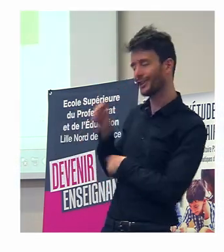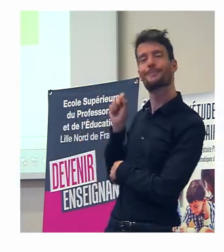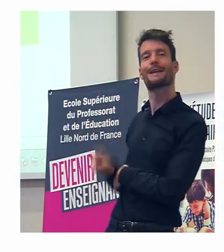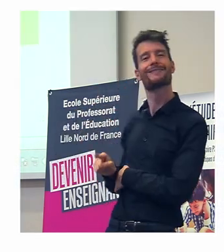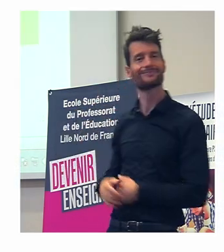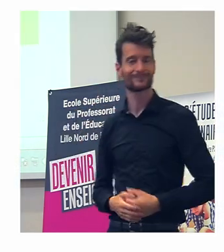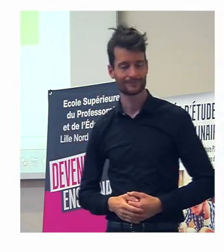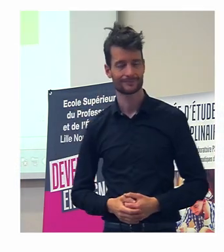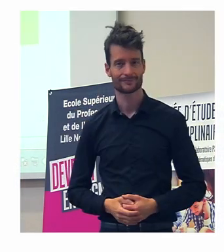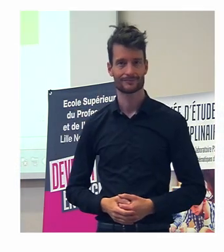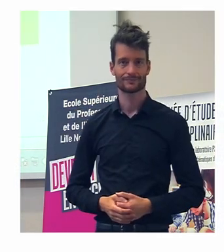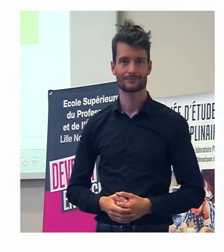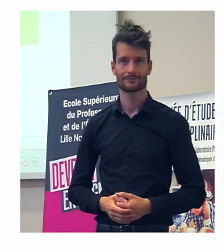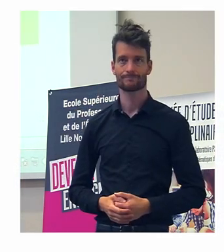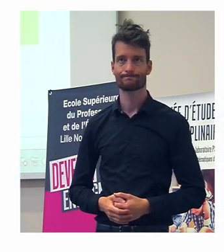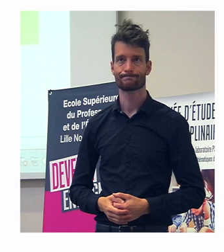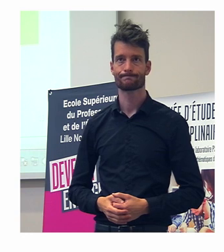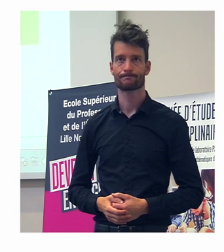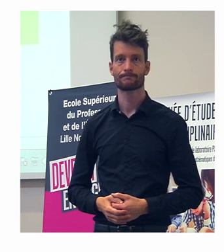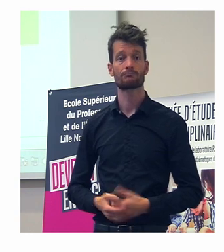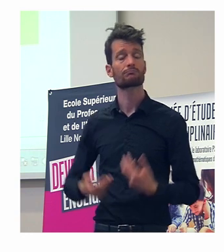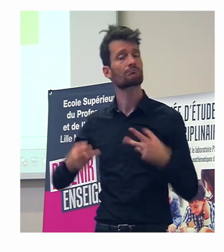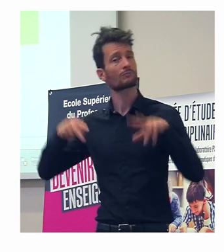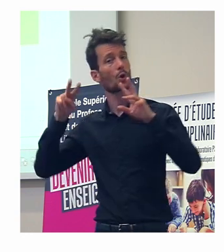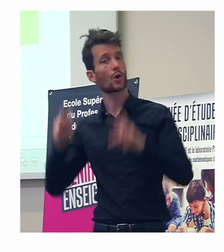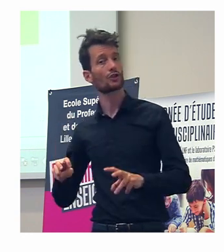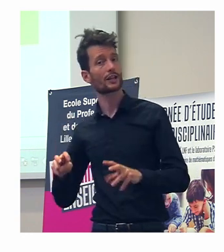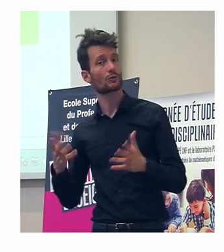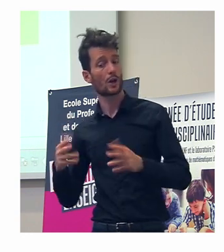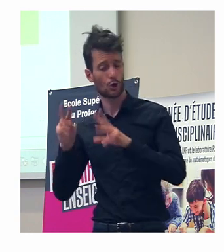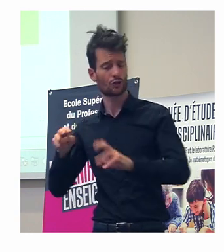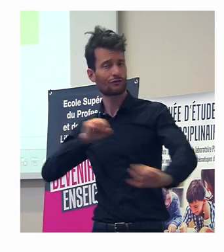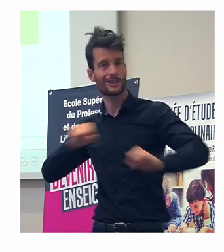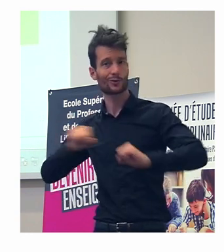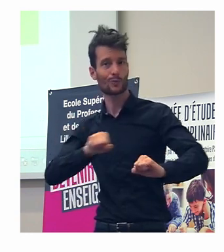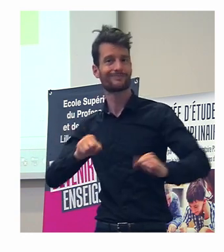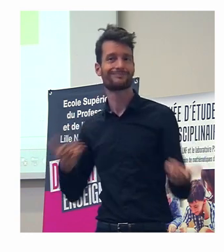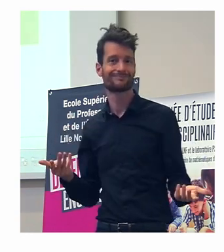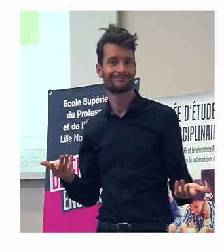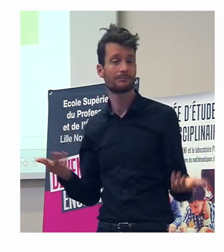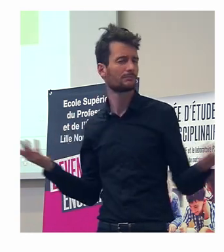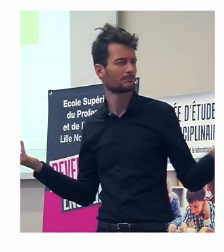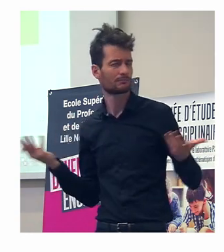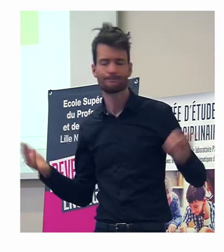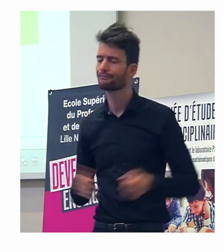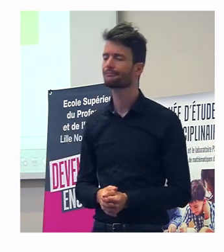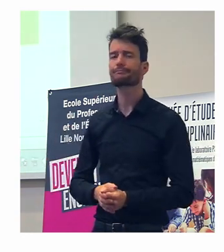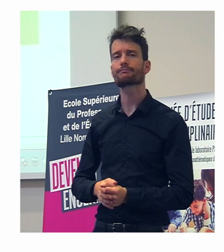la recherche, c'était une recherche action, c'est-à-dire que j'ai réuni